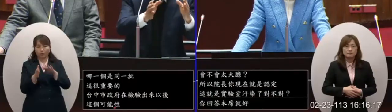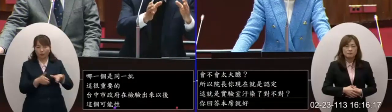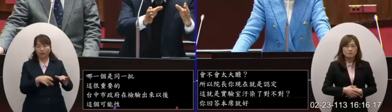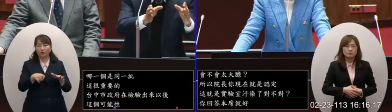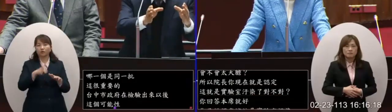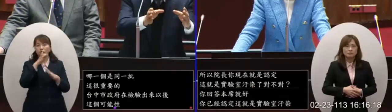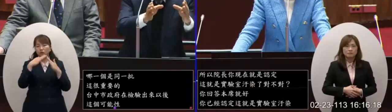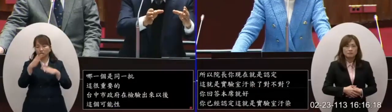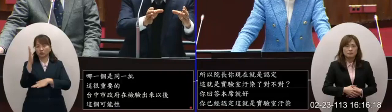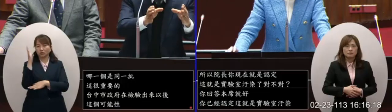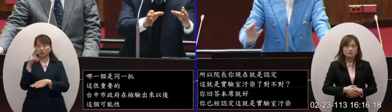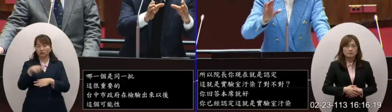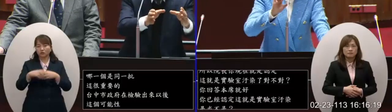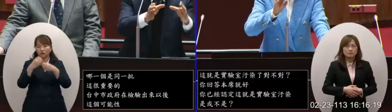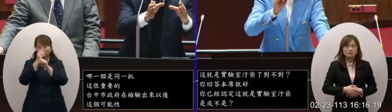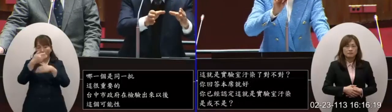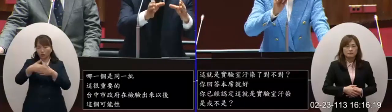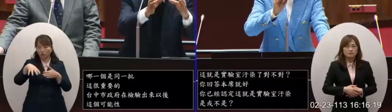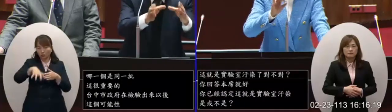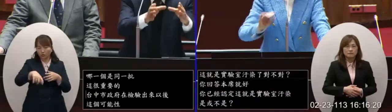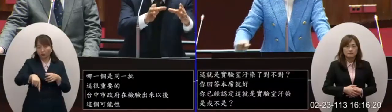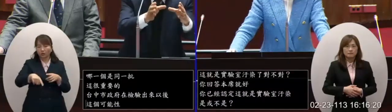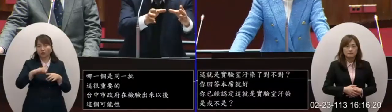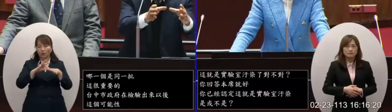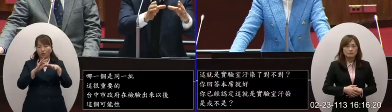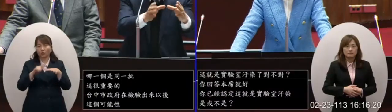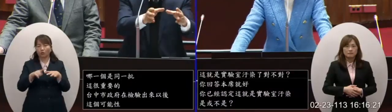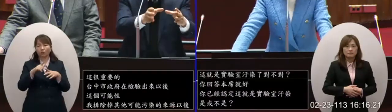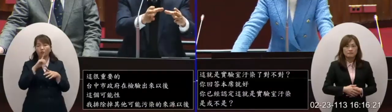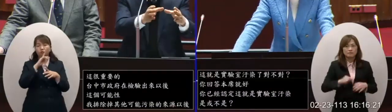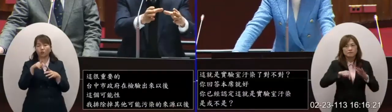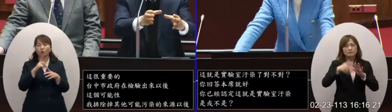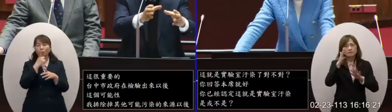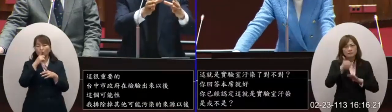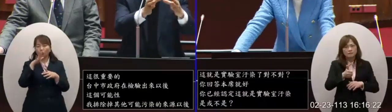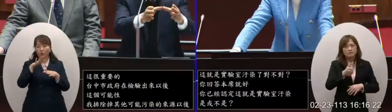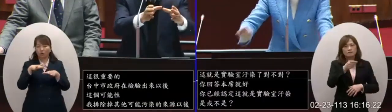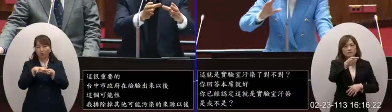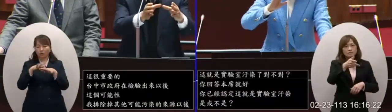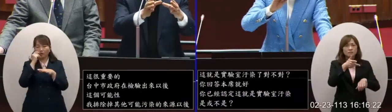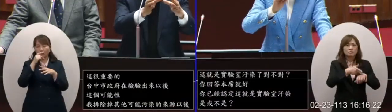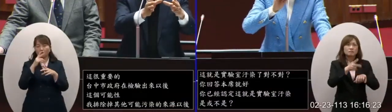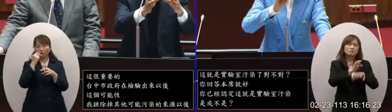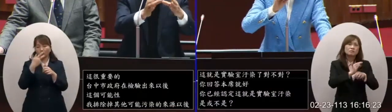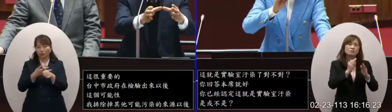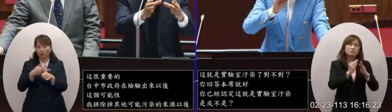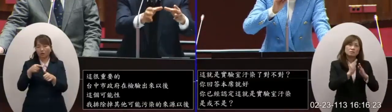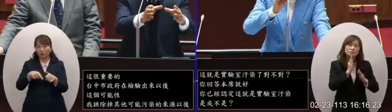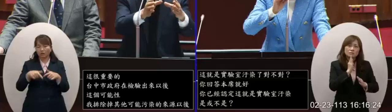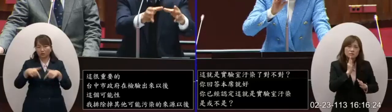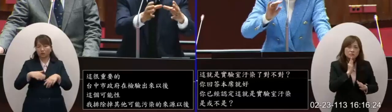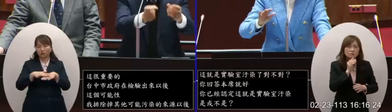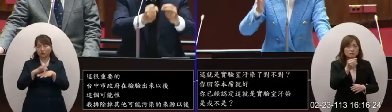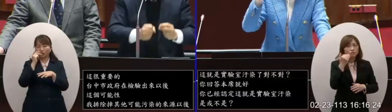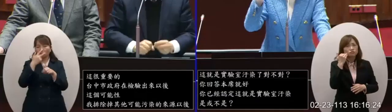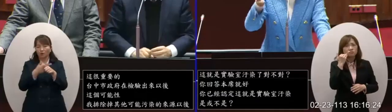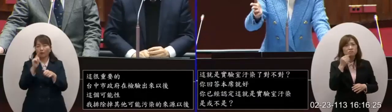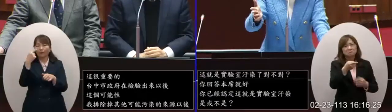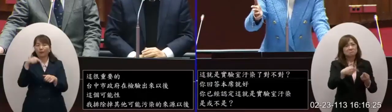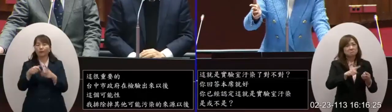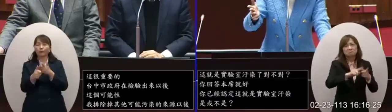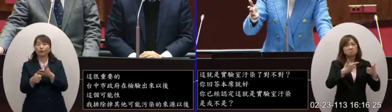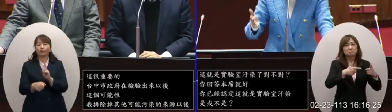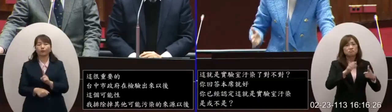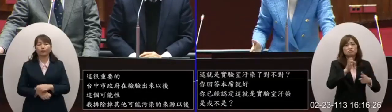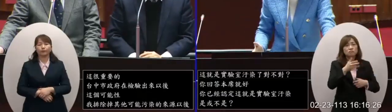台中市政府实验室的这一块猪肉测得出来有西部特罗。那请问这个西部特罗从哪里来？ 你